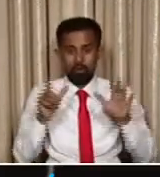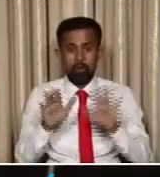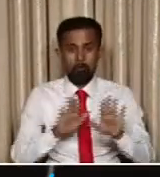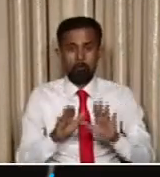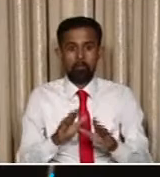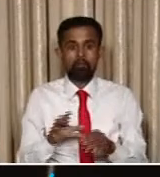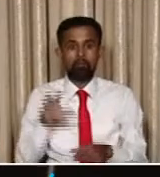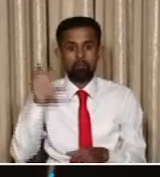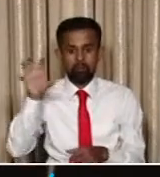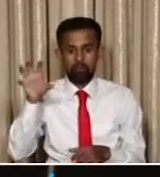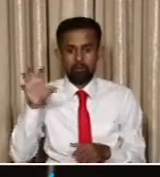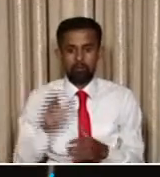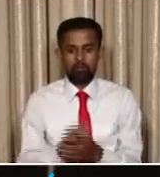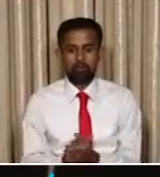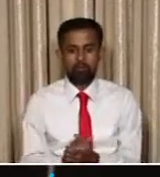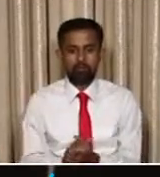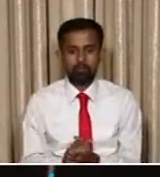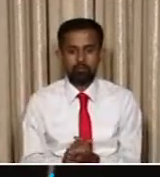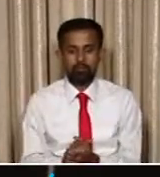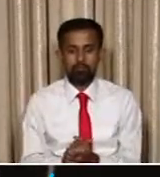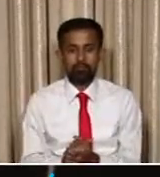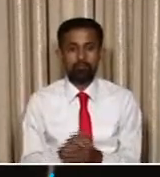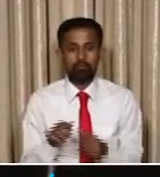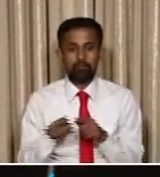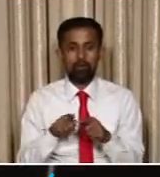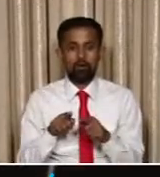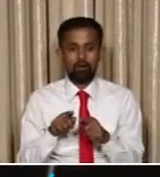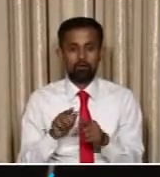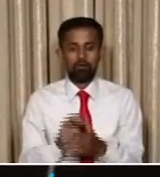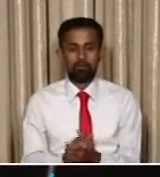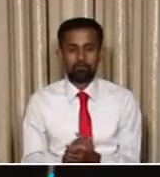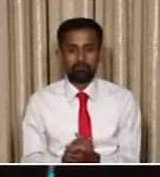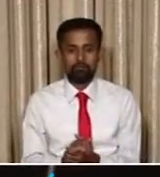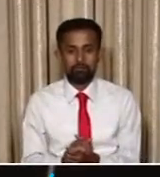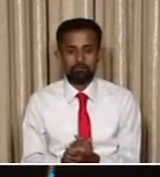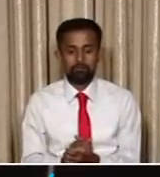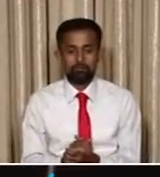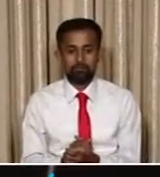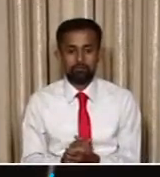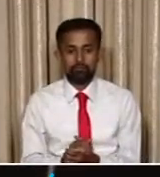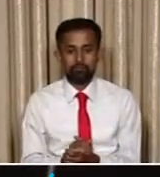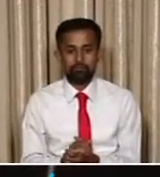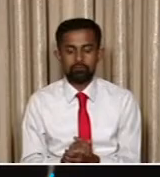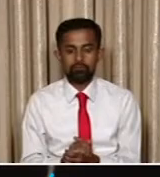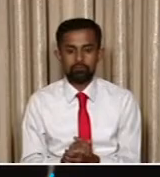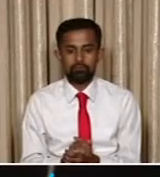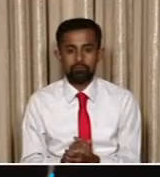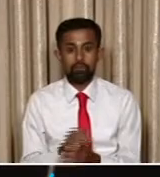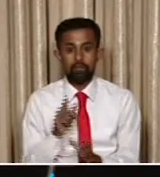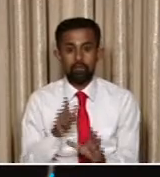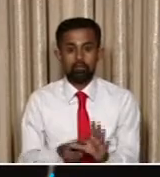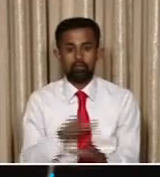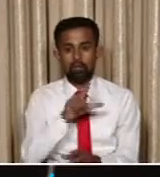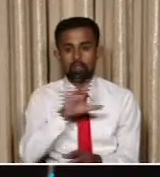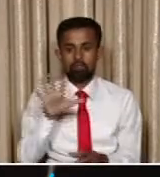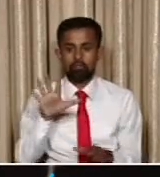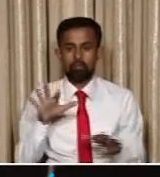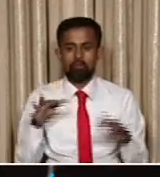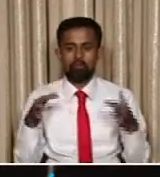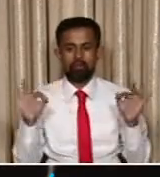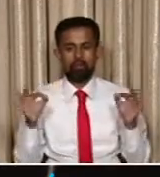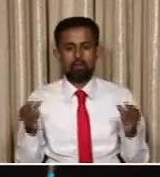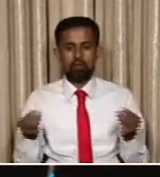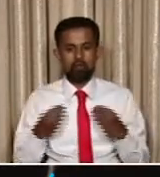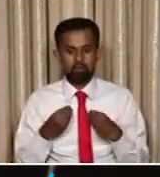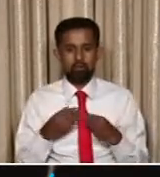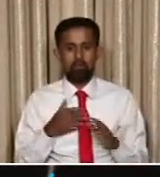මේක මේ වගේ ඉතිහාසයකුත් අපිට තියෙනවා මේ රටේ එතකොට අවුරුදු 75ක් නිදහසක් ලැබුවා කියලත්